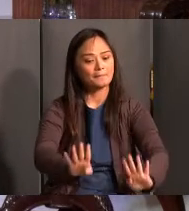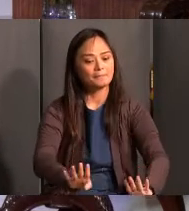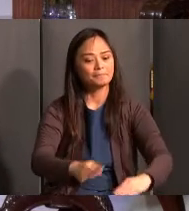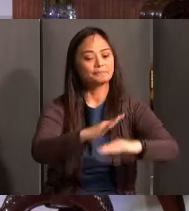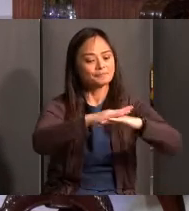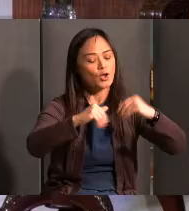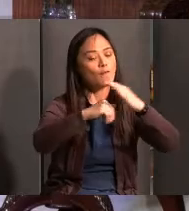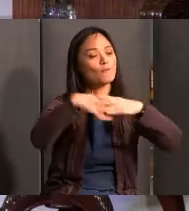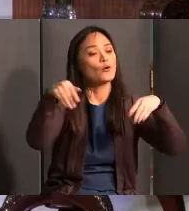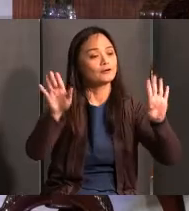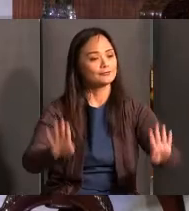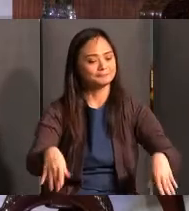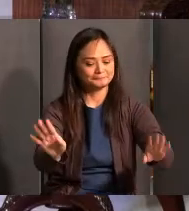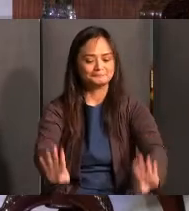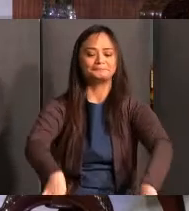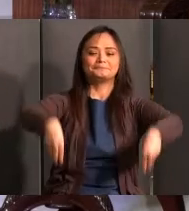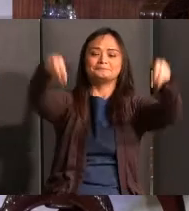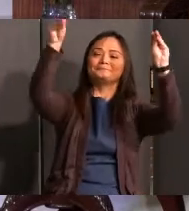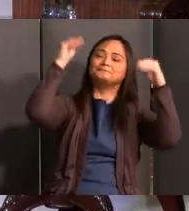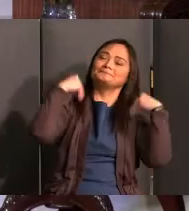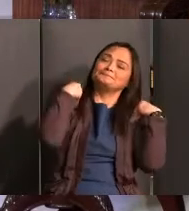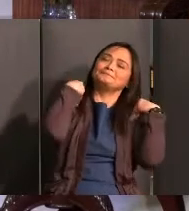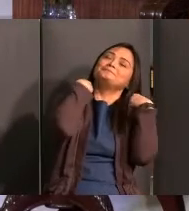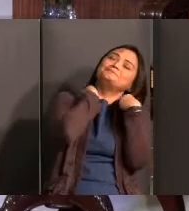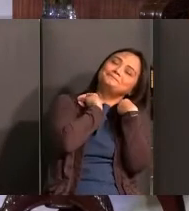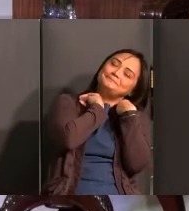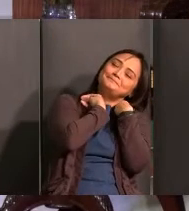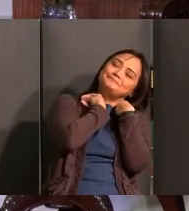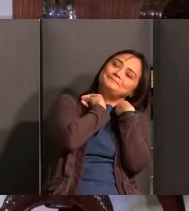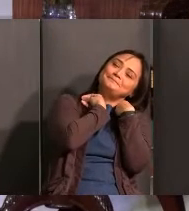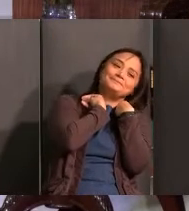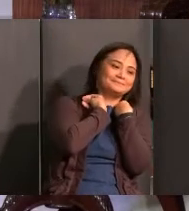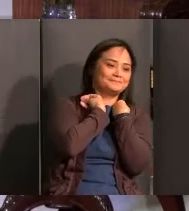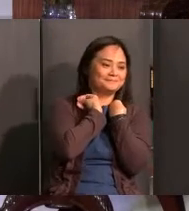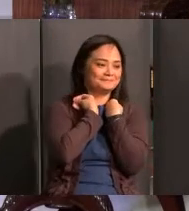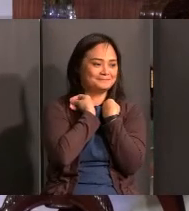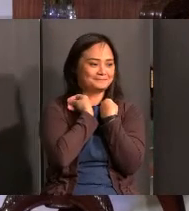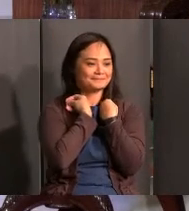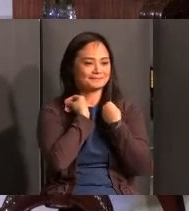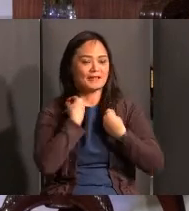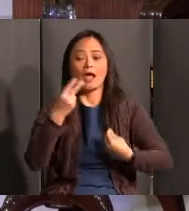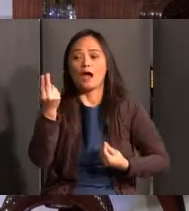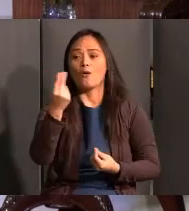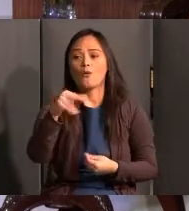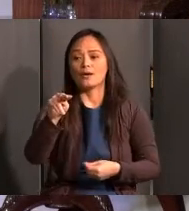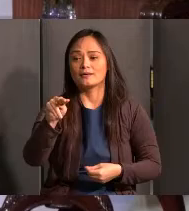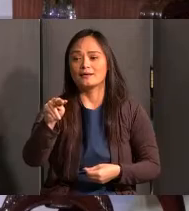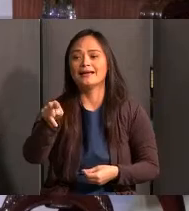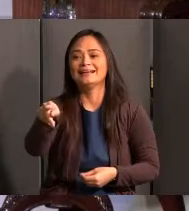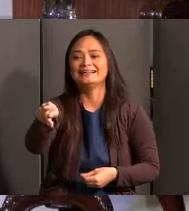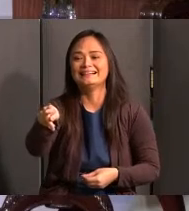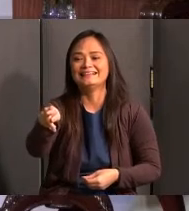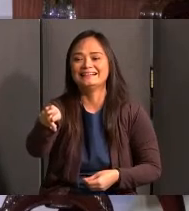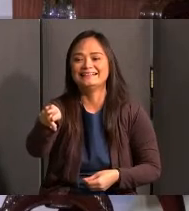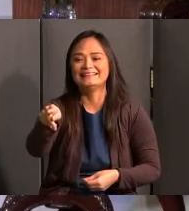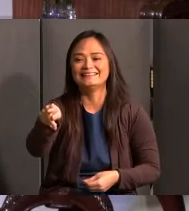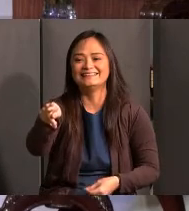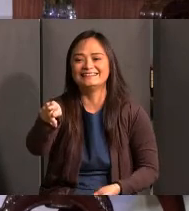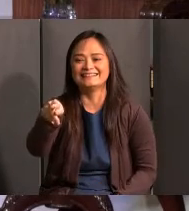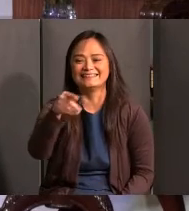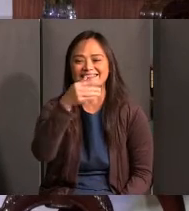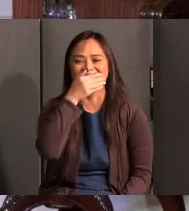Think. Kailan nagiging comfort? Kailan mo masasabi na iyong